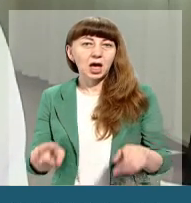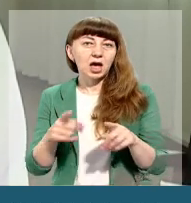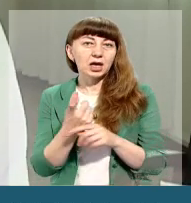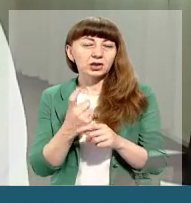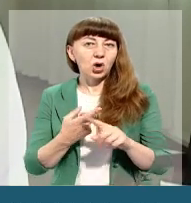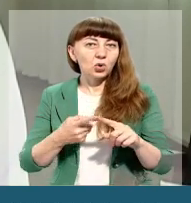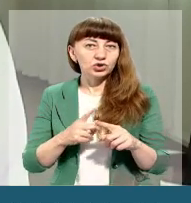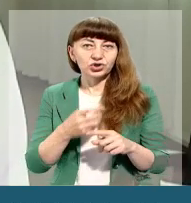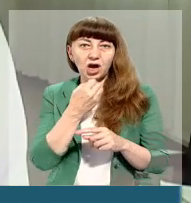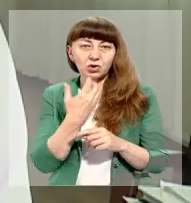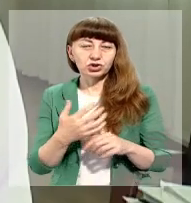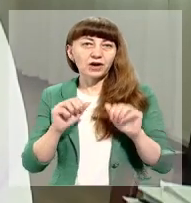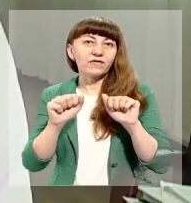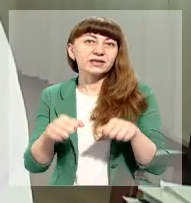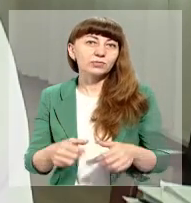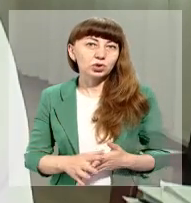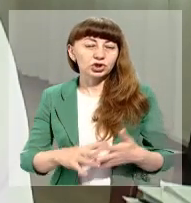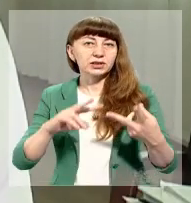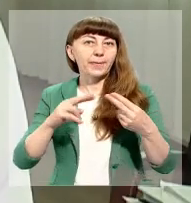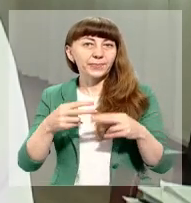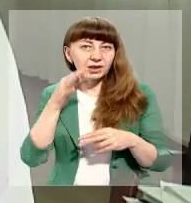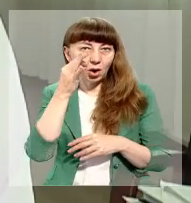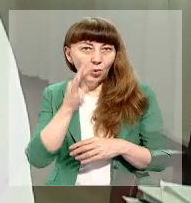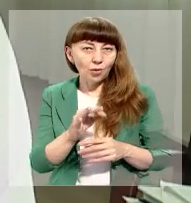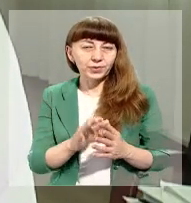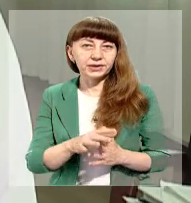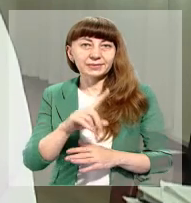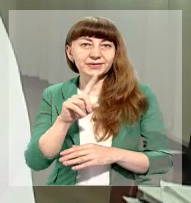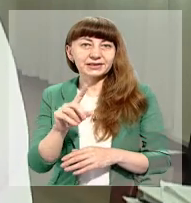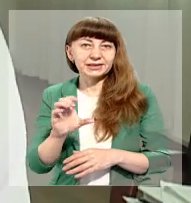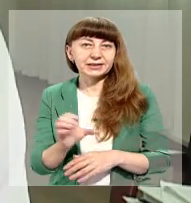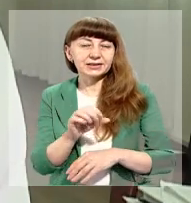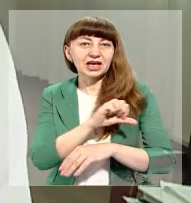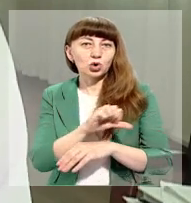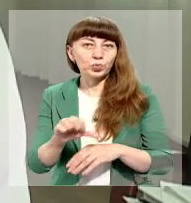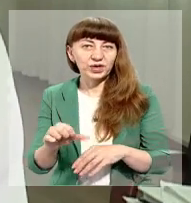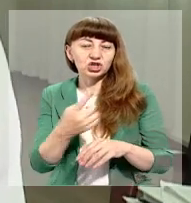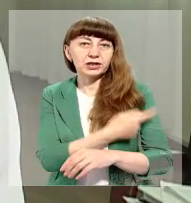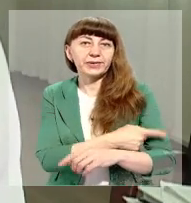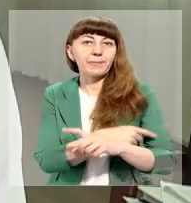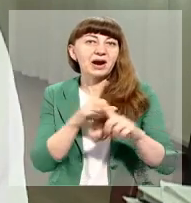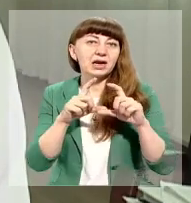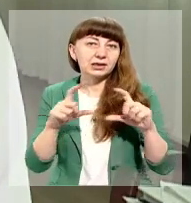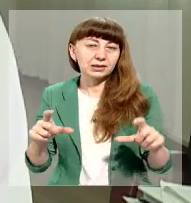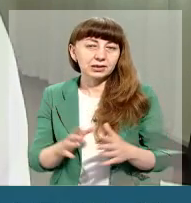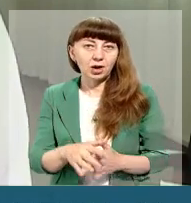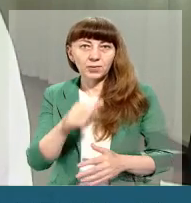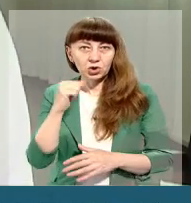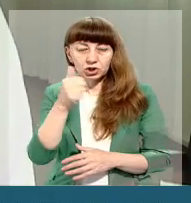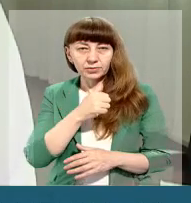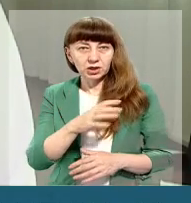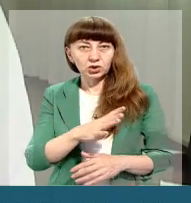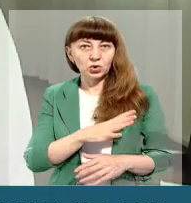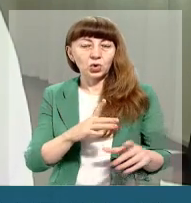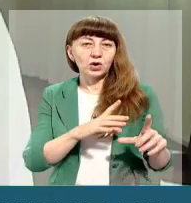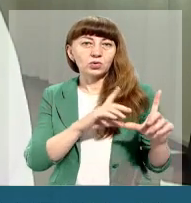сапарлар травматологиялық бағыт бойынша алғаш рет жүзеге асып отыр. Былтыр біз Израиль еліне біліктіліктерін арттыруға 20 маманды жібердік.